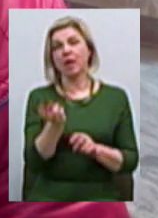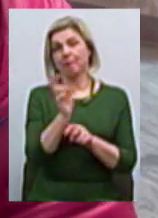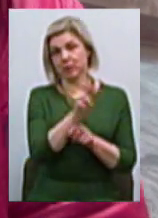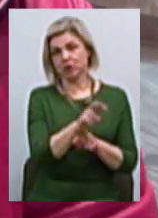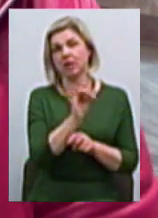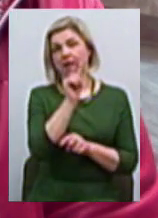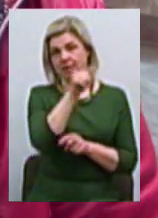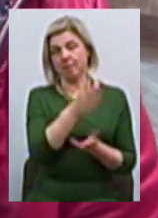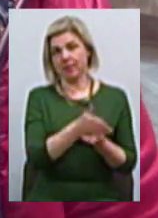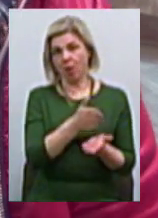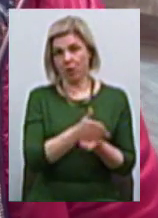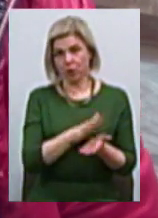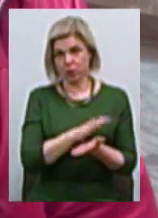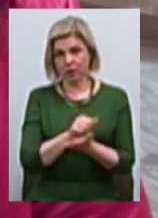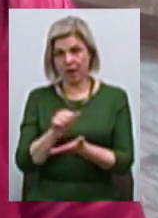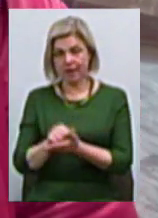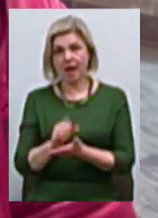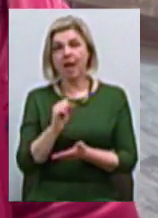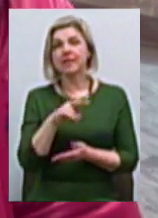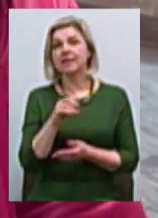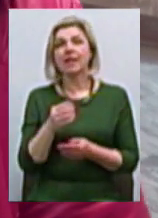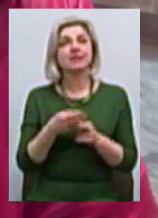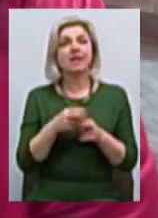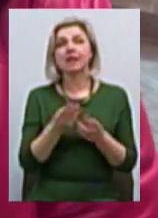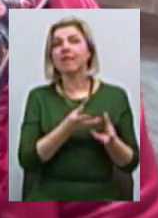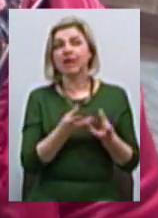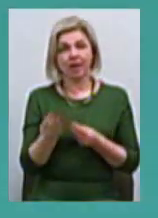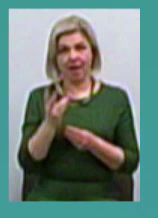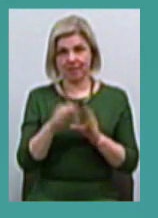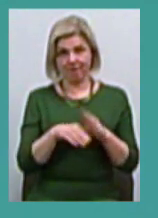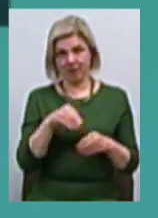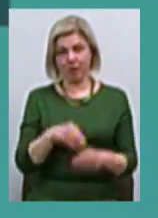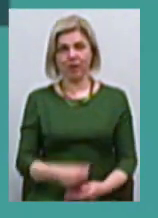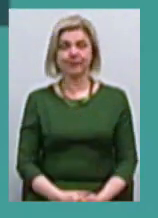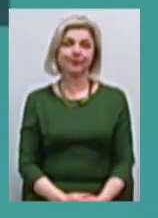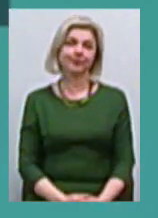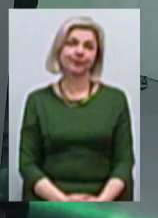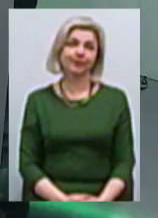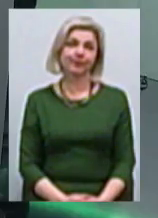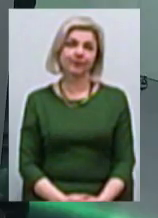зараз знаходяться. Тобто, але це не впливає на волевиявлення виборців.